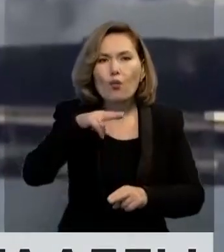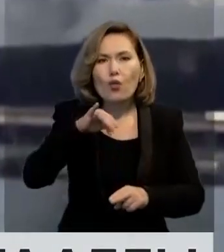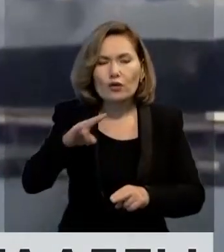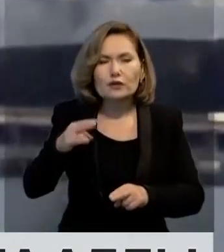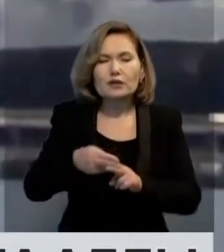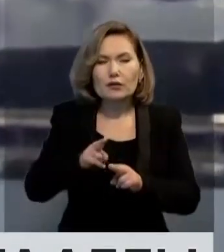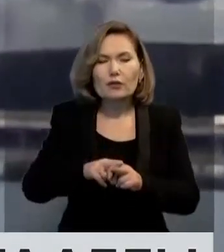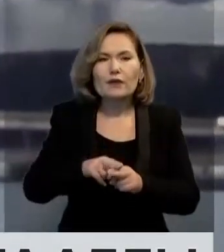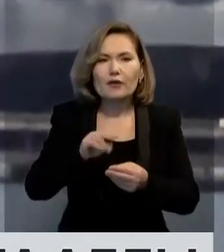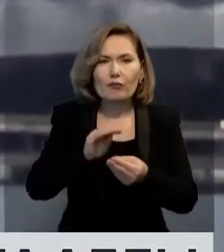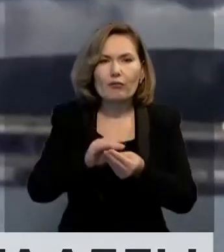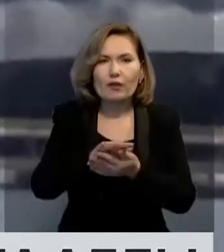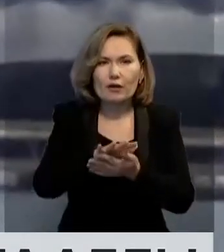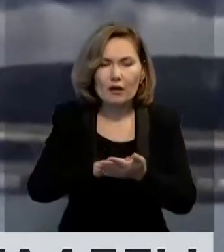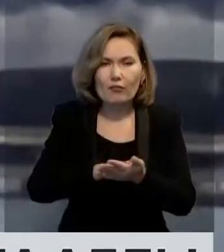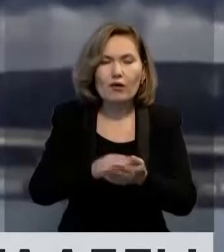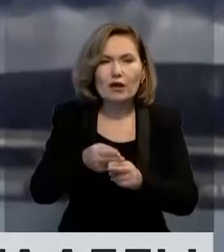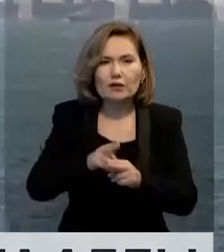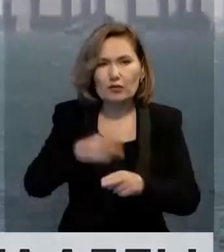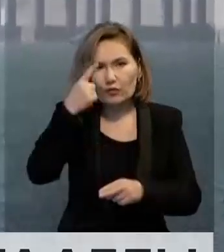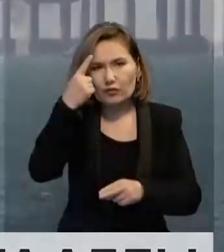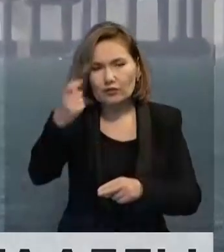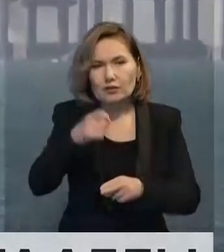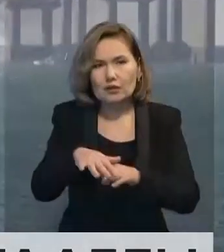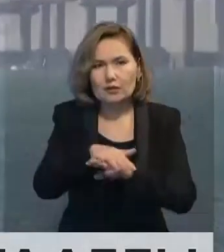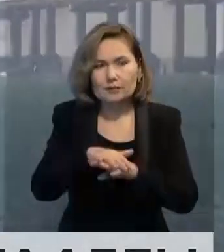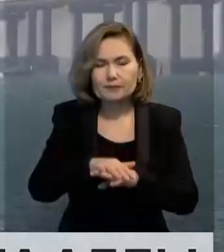жалғасатын болса, қатаң шара қолданылатынын ескертті.